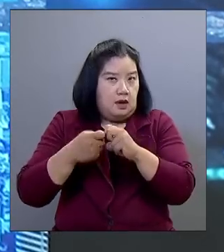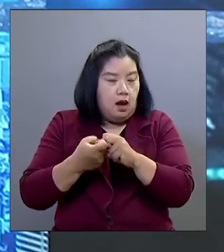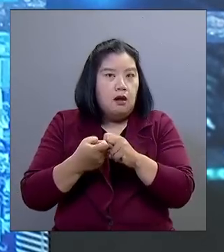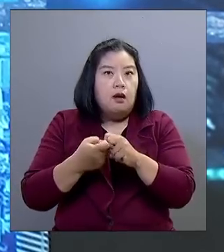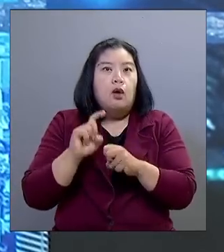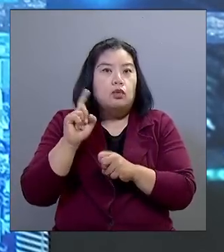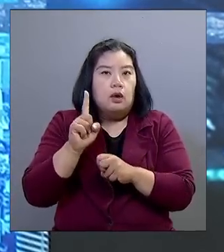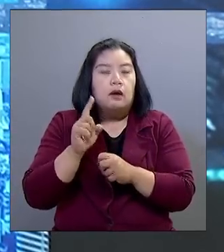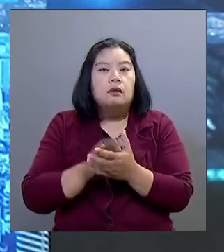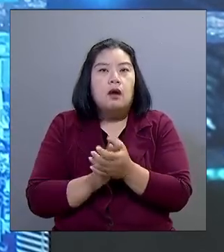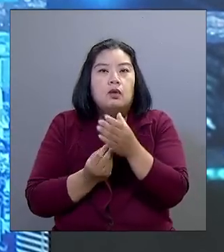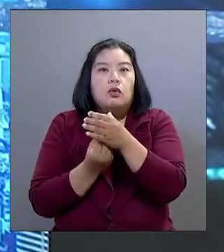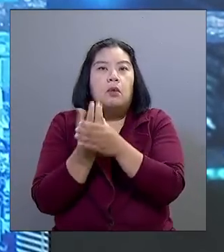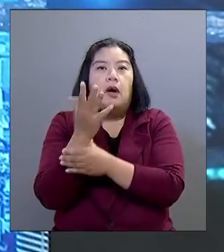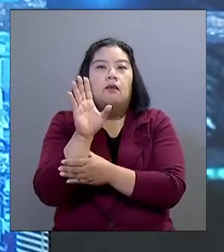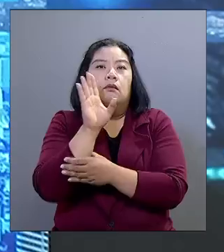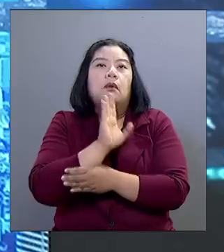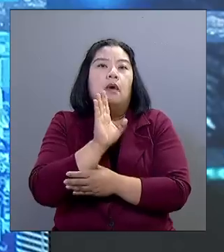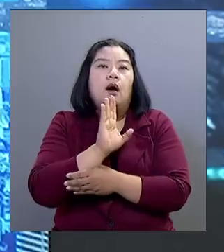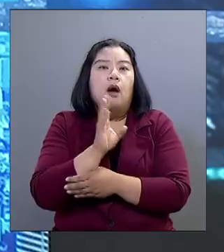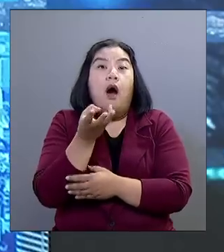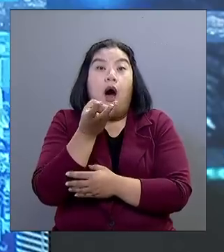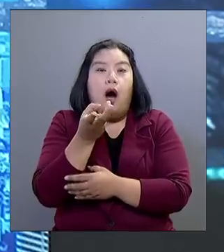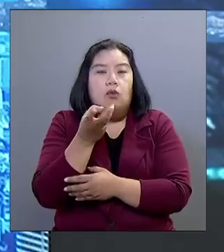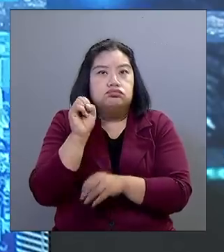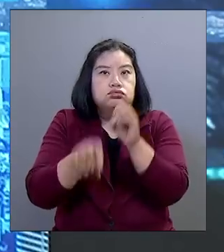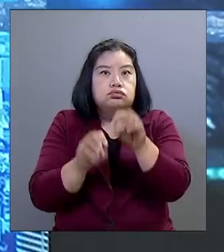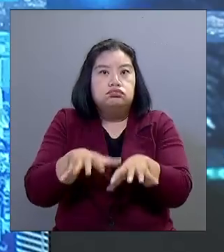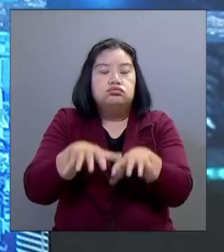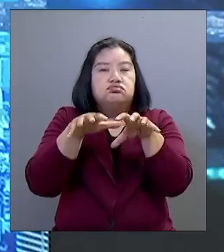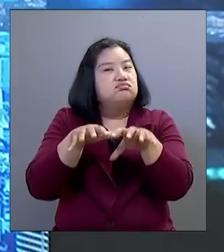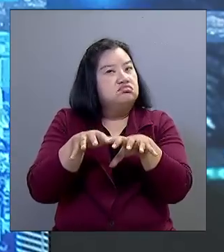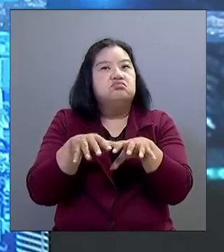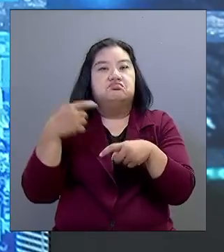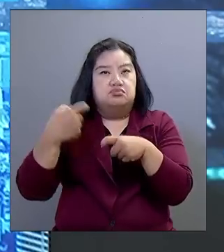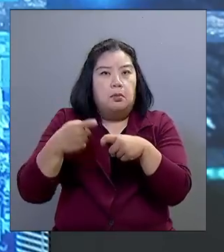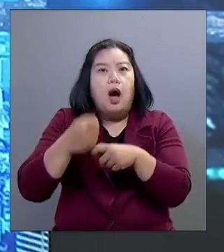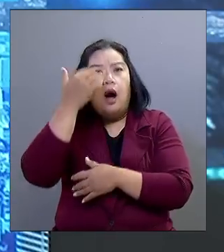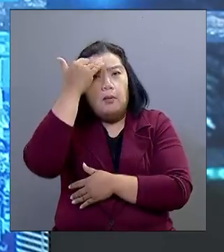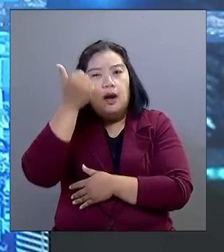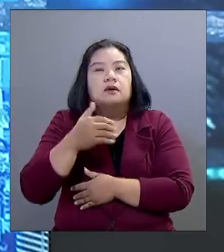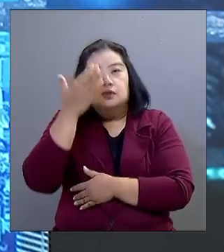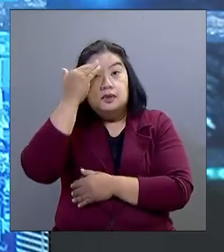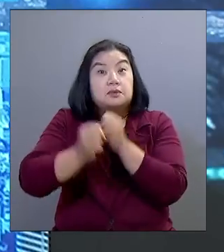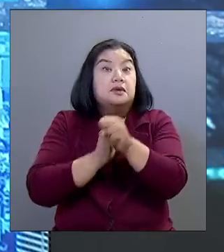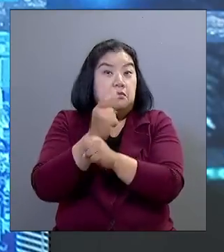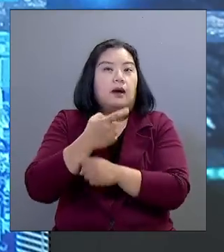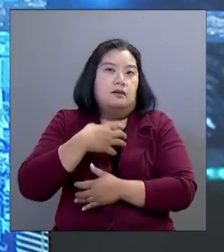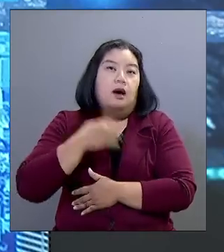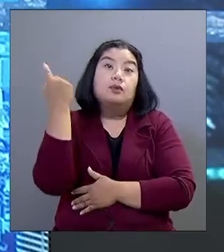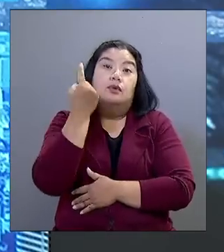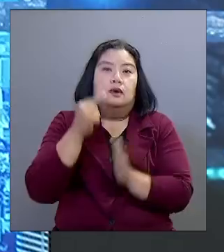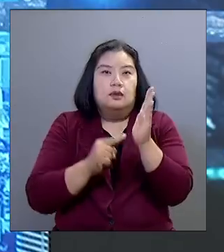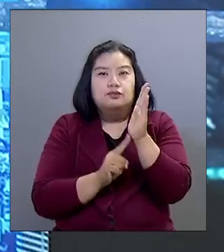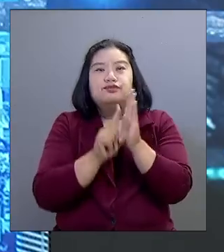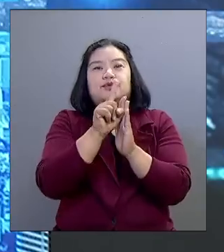ริงๆไม่ใช่ปัญหาเรื่องเล็กนะคะคุณผู้ชมยิ่งช่วงนี้ใกล้เทศกาลปีใหม่แล้วหลายๆคนก็เลือกที่จะไปเที่ยวทางภาคเหนือแต่ถ้